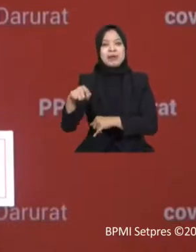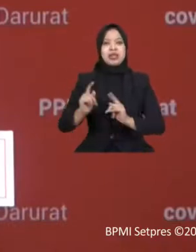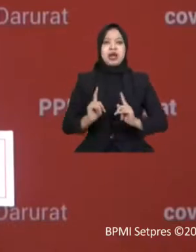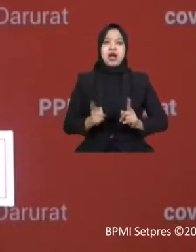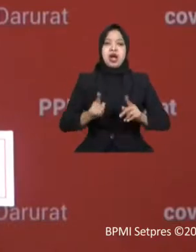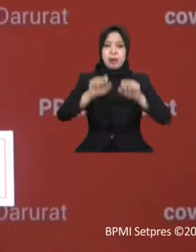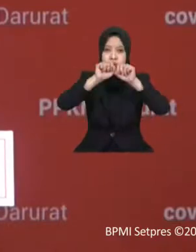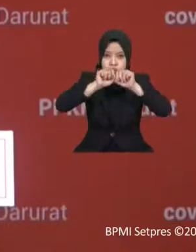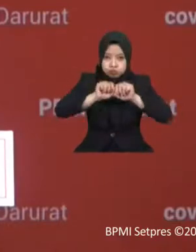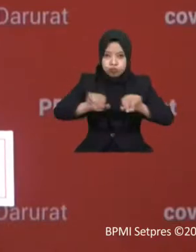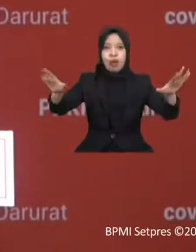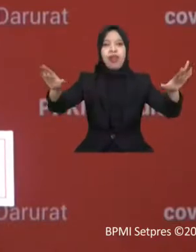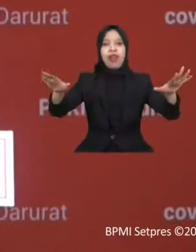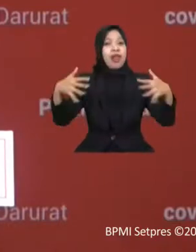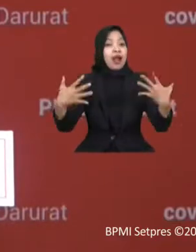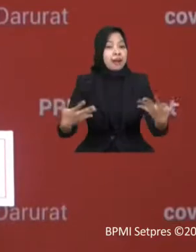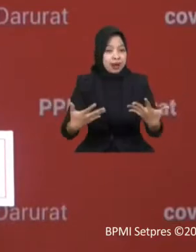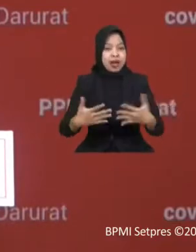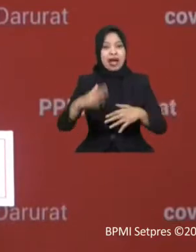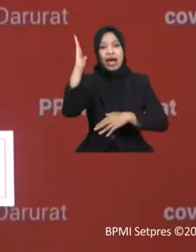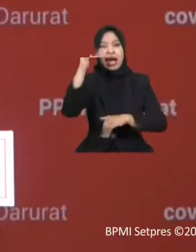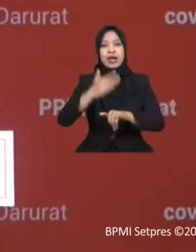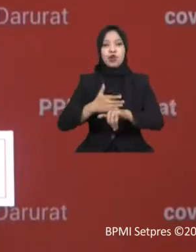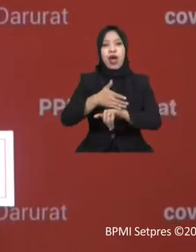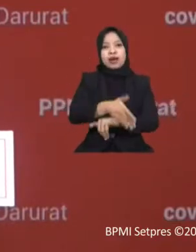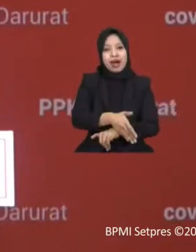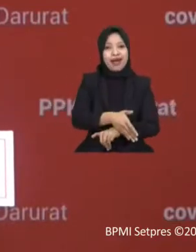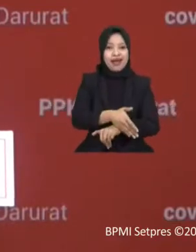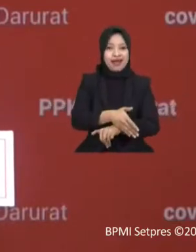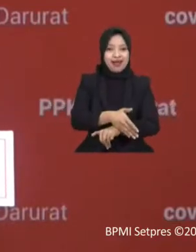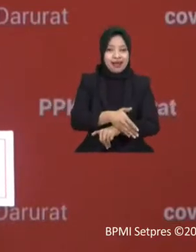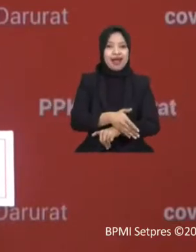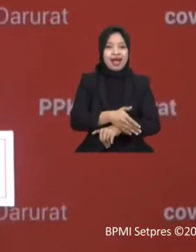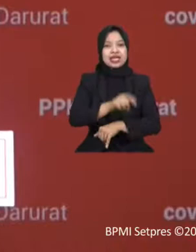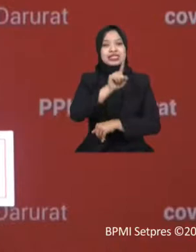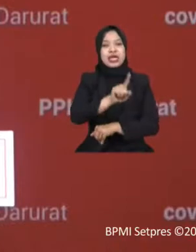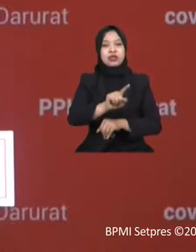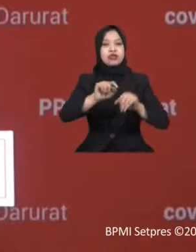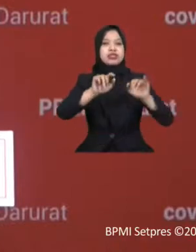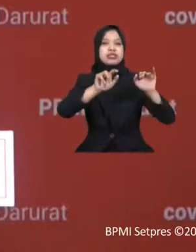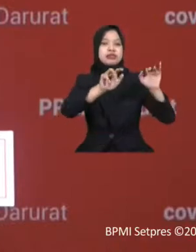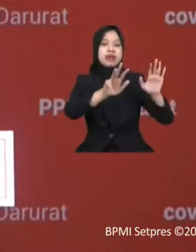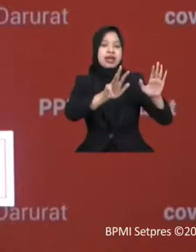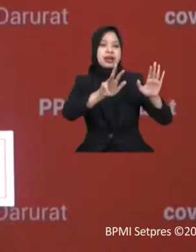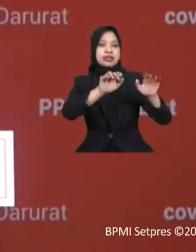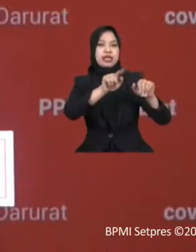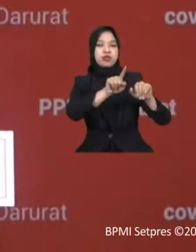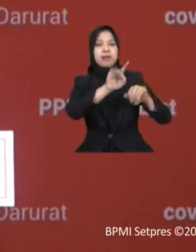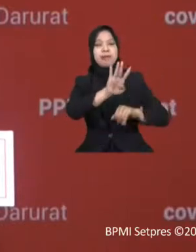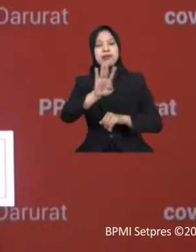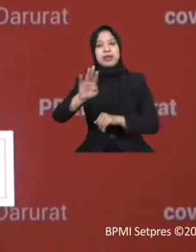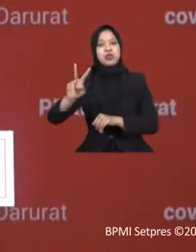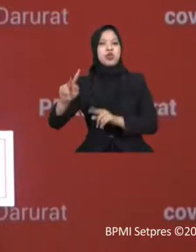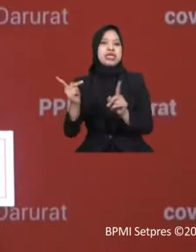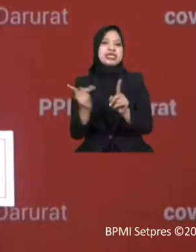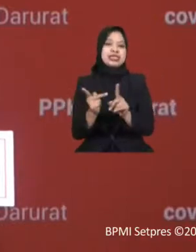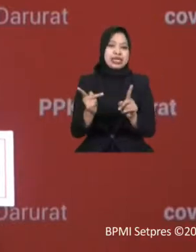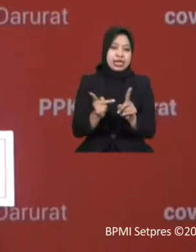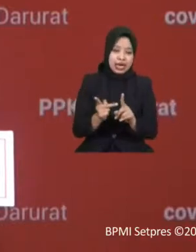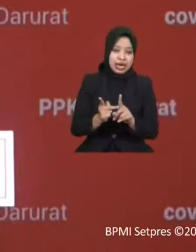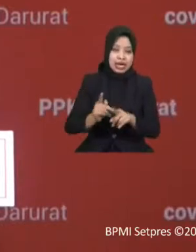Agama mengumkan bahwa hari raya Idul Adha 1432 Hijriah